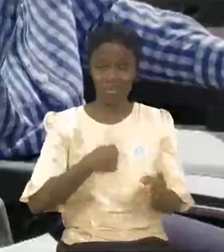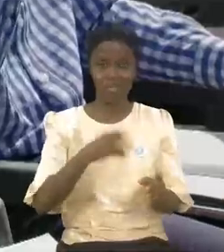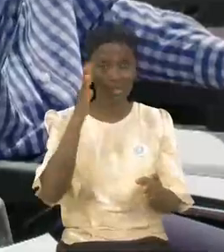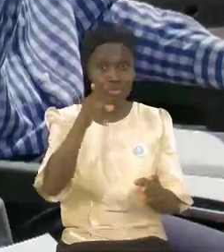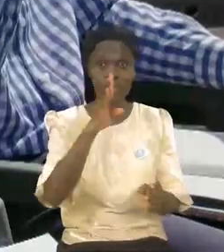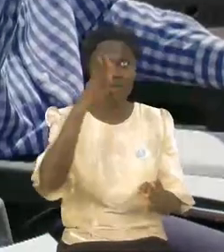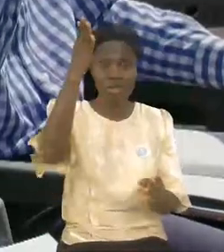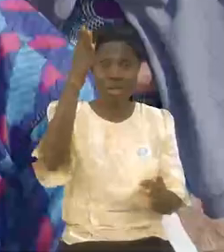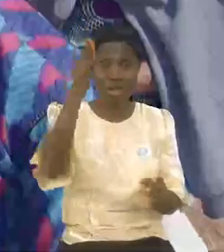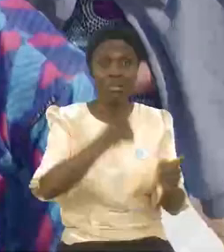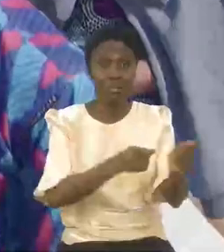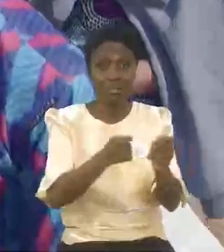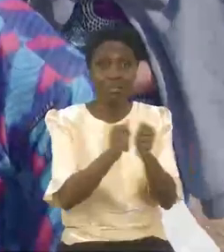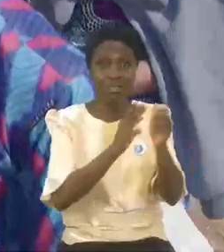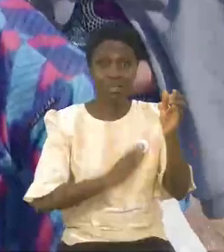Moi.